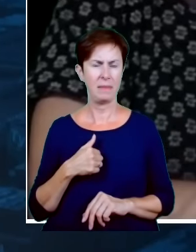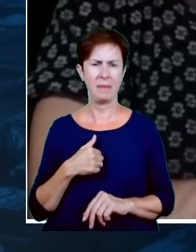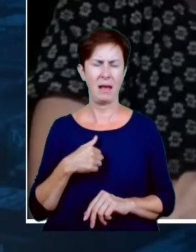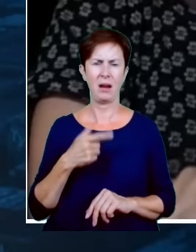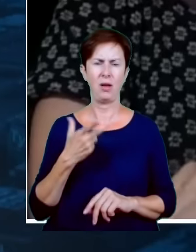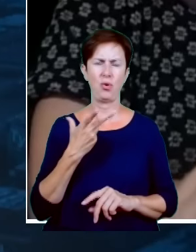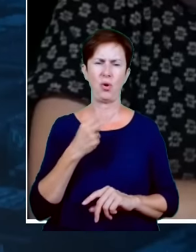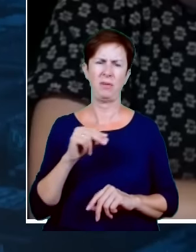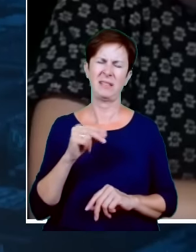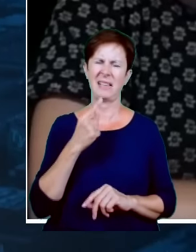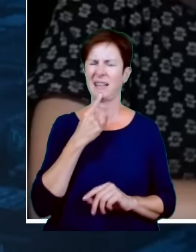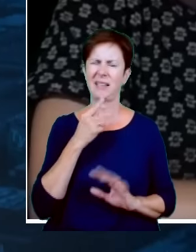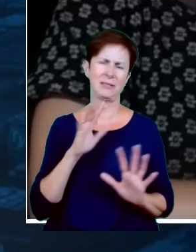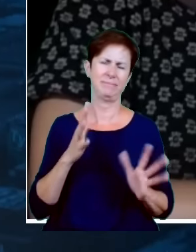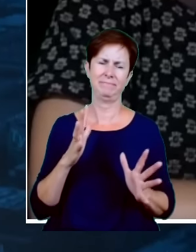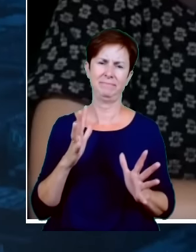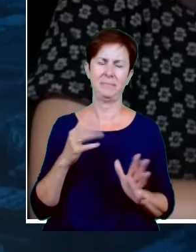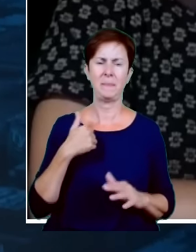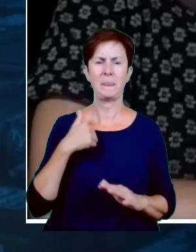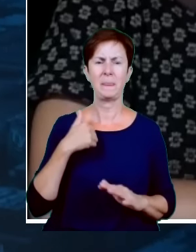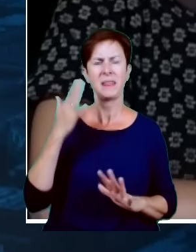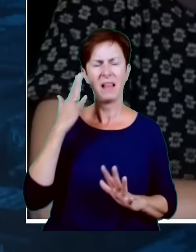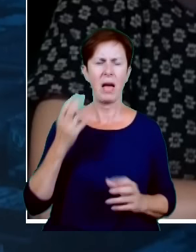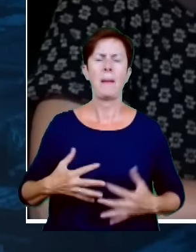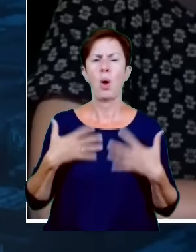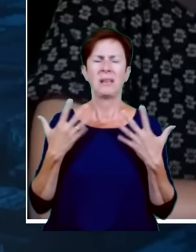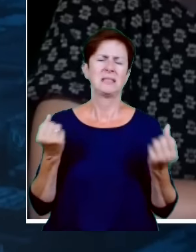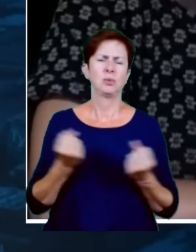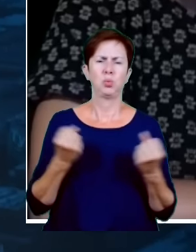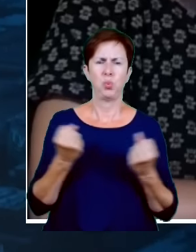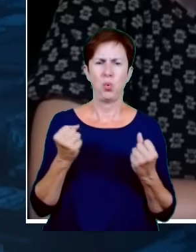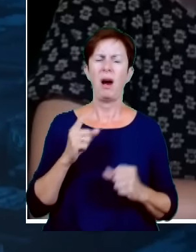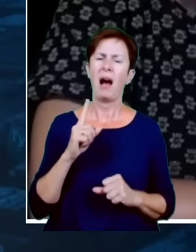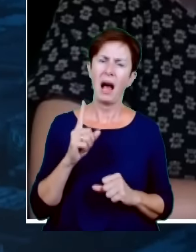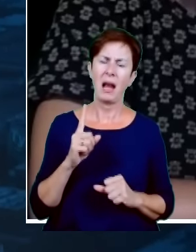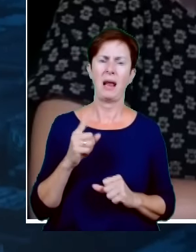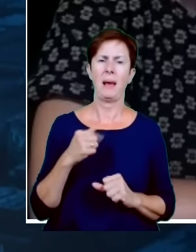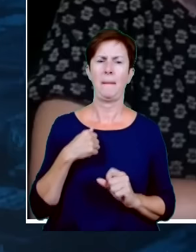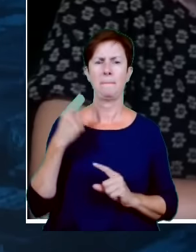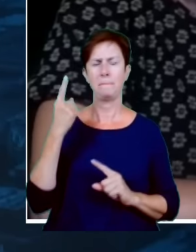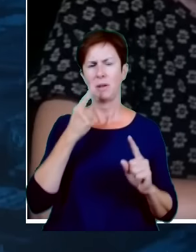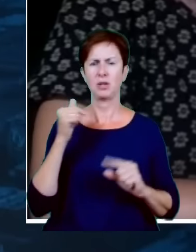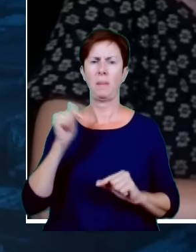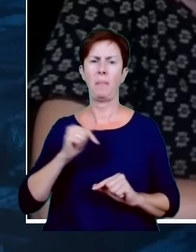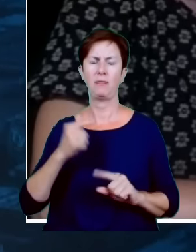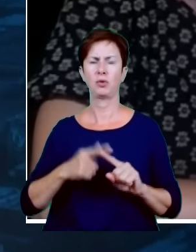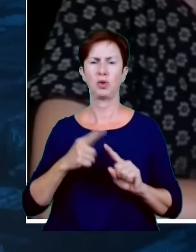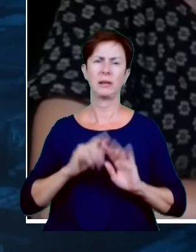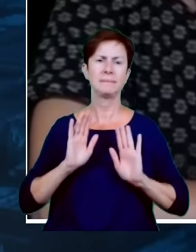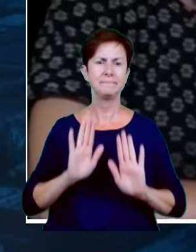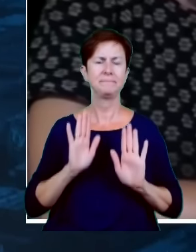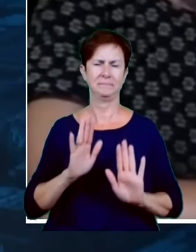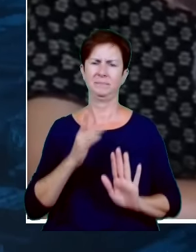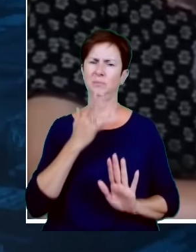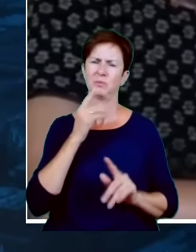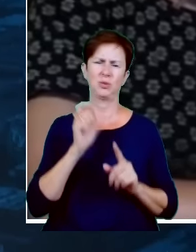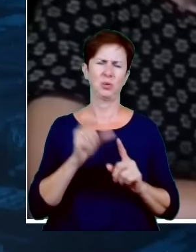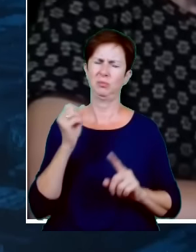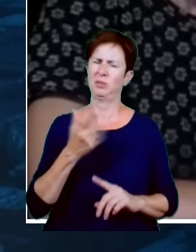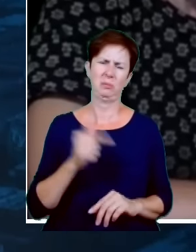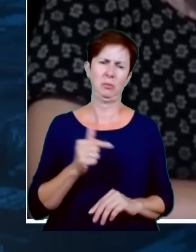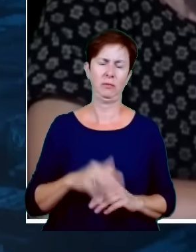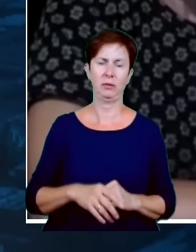taki choć No wiem że emocje ponoszą wiem że emocje ponoszą ale jednak powinno się jednak ale p